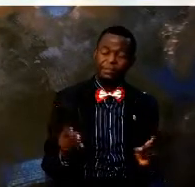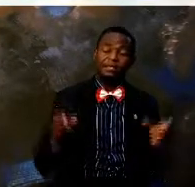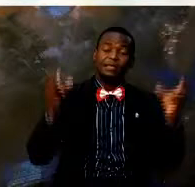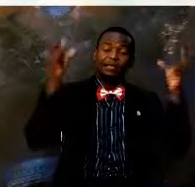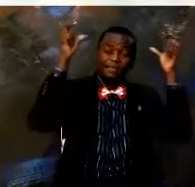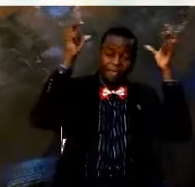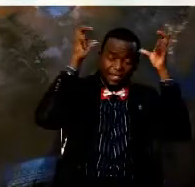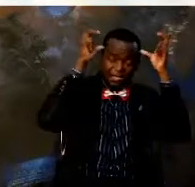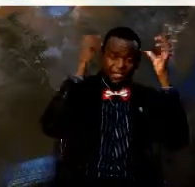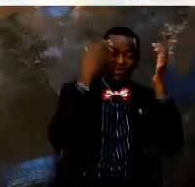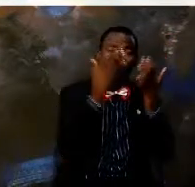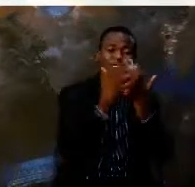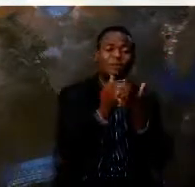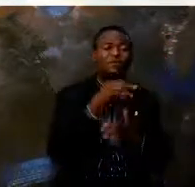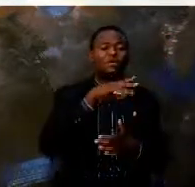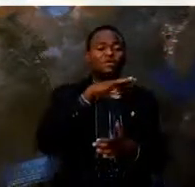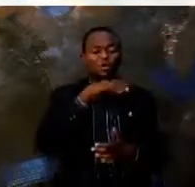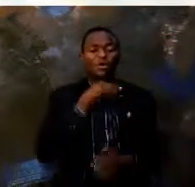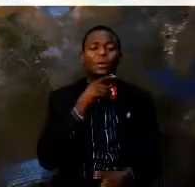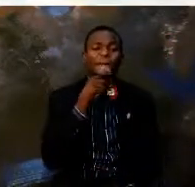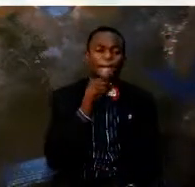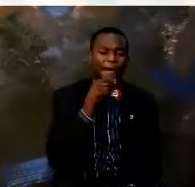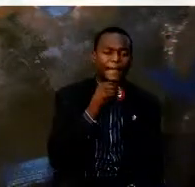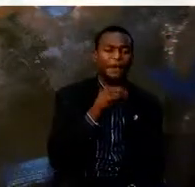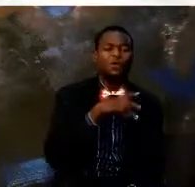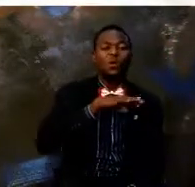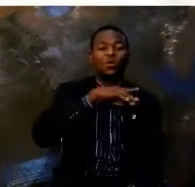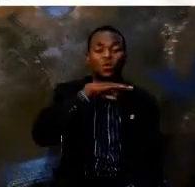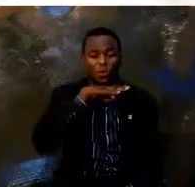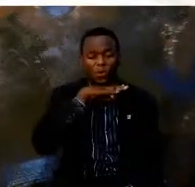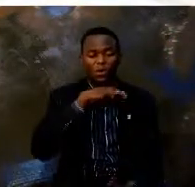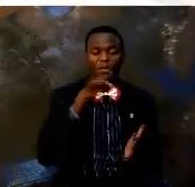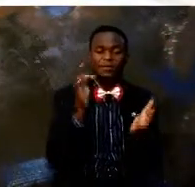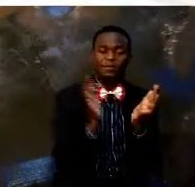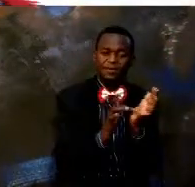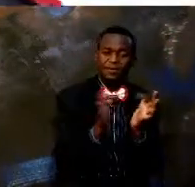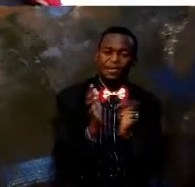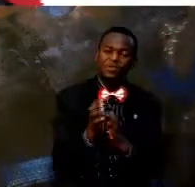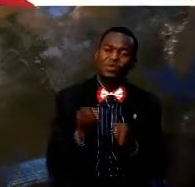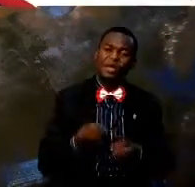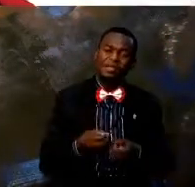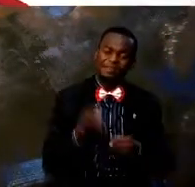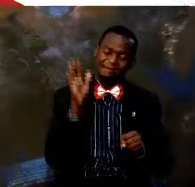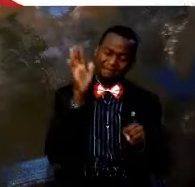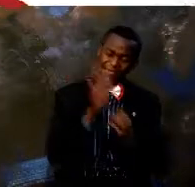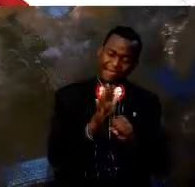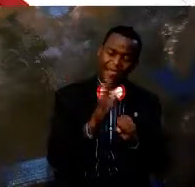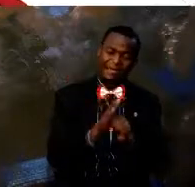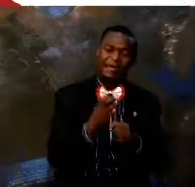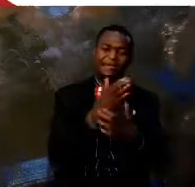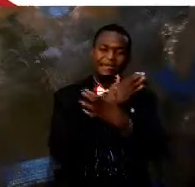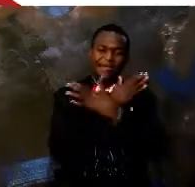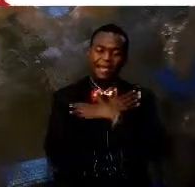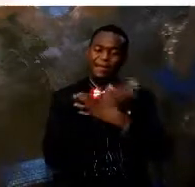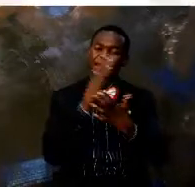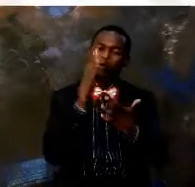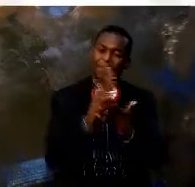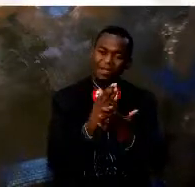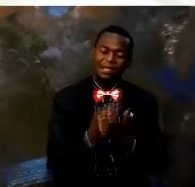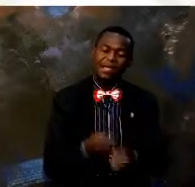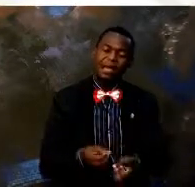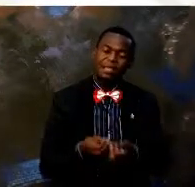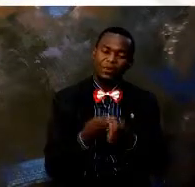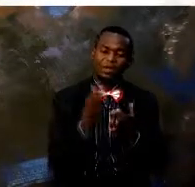Ibilisi, kwa sababu ni muongo na baba wa uongo, Yesu aliyejaa neema na kweli anaiweka kweli